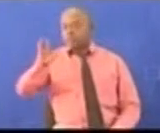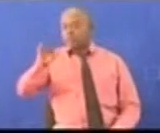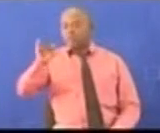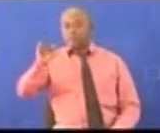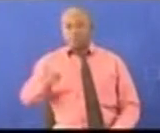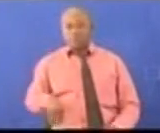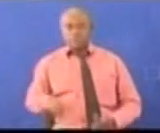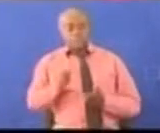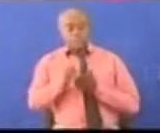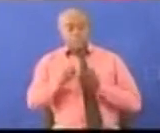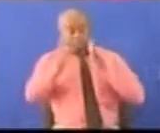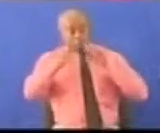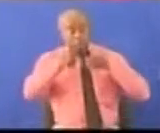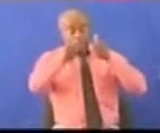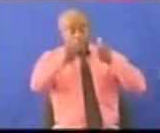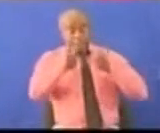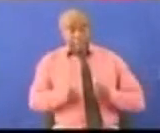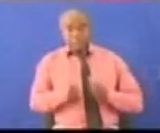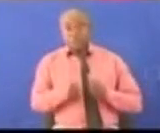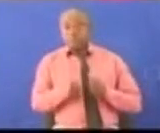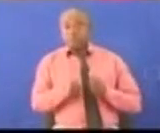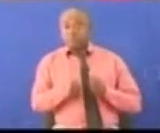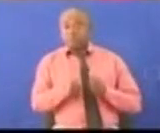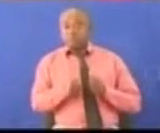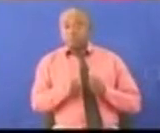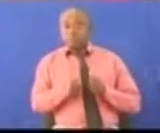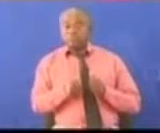Katibu wa bunge alikutangazia waheshimiwa bunge kwamba